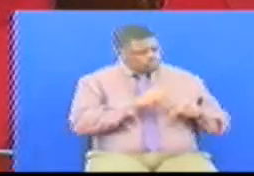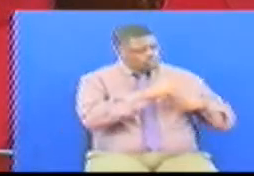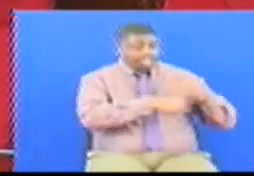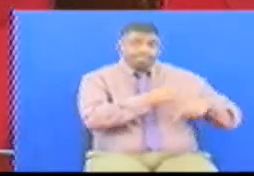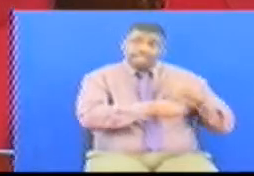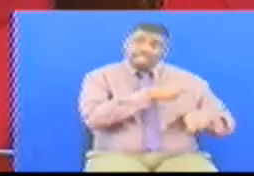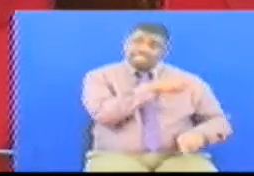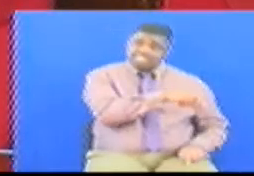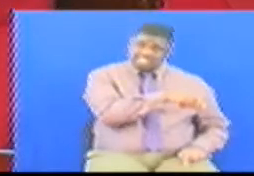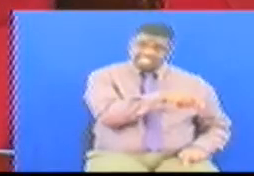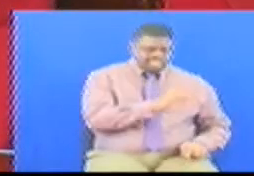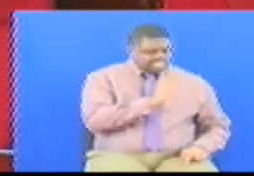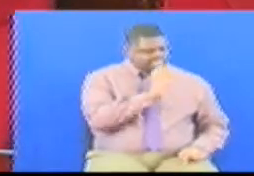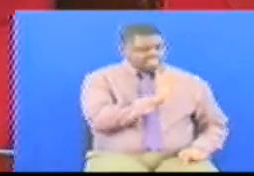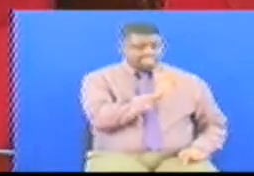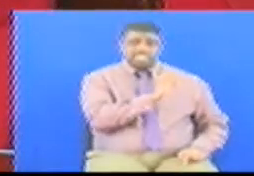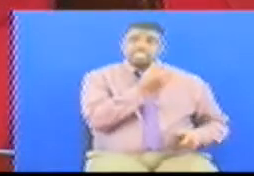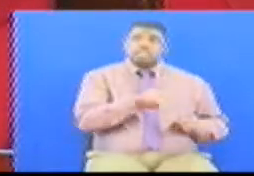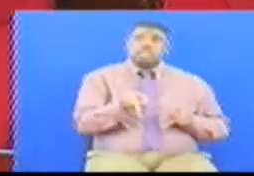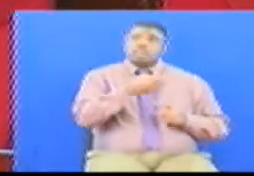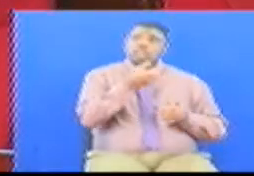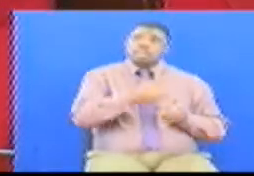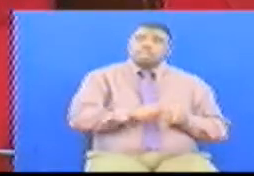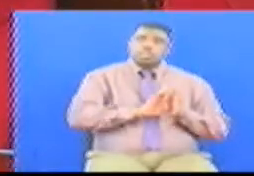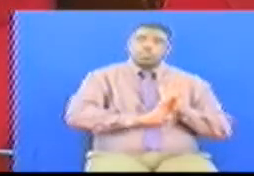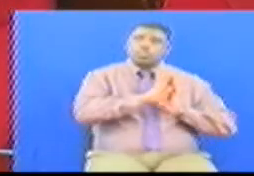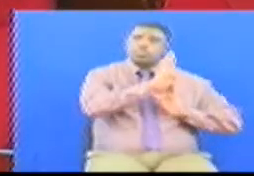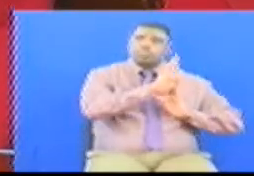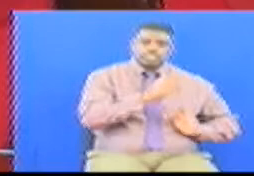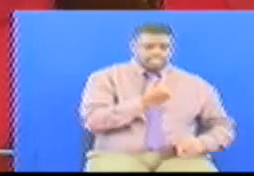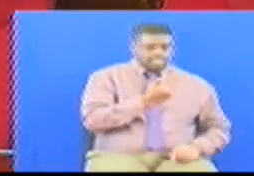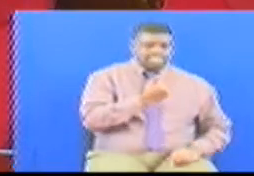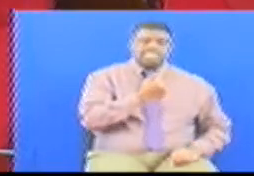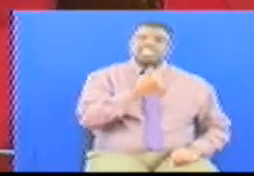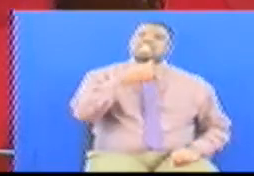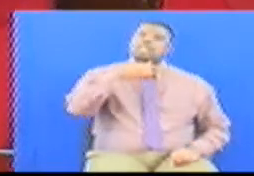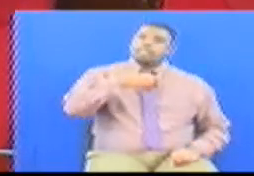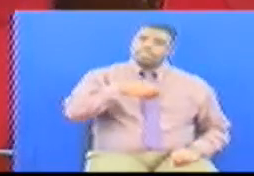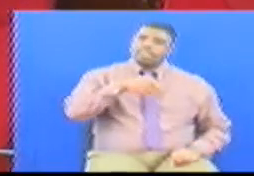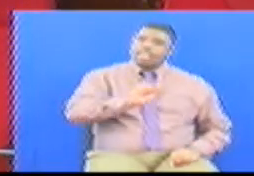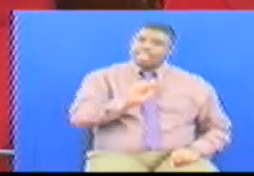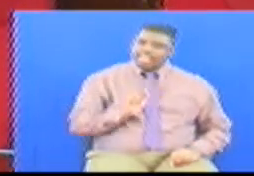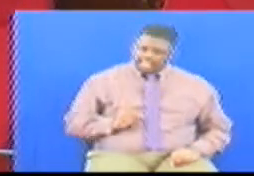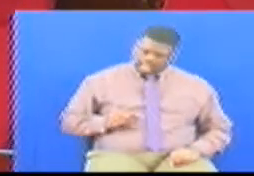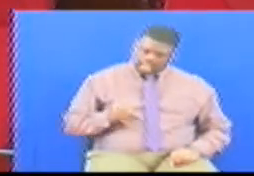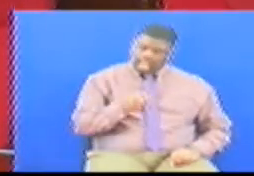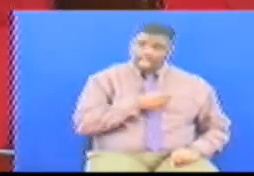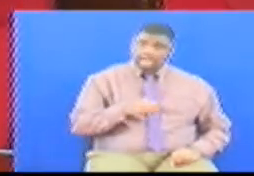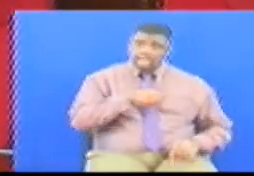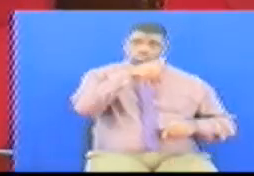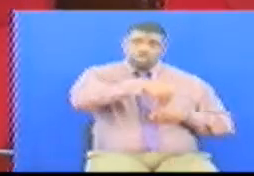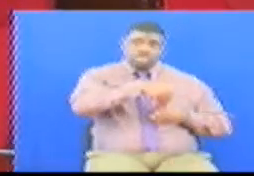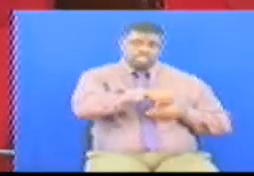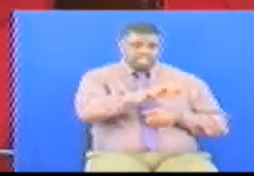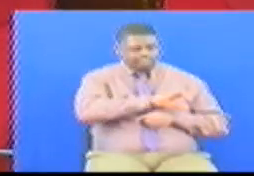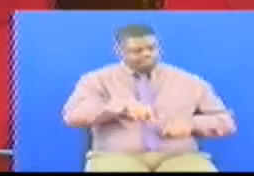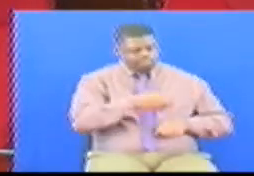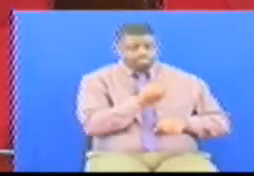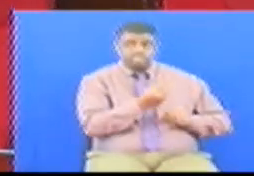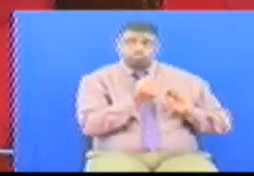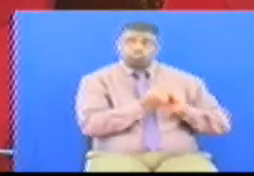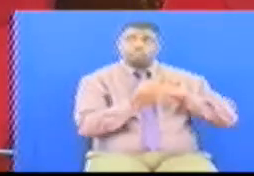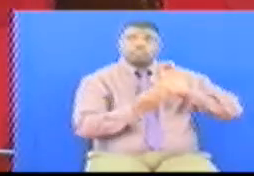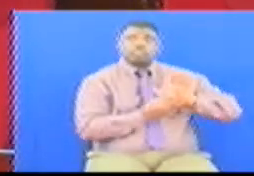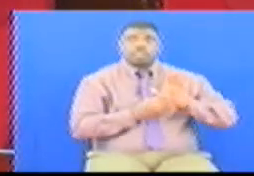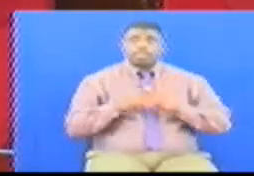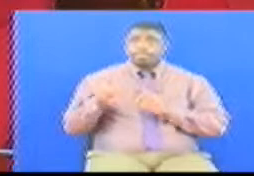C, ongezeko la deni ambalo TPA inadai kwa wateja kwa mwaka 2019 ambao kwa bandari ya Dar es